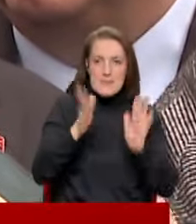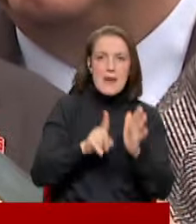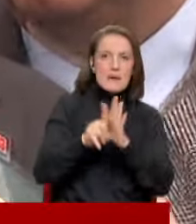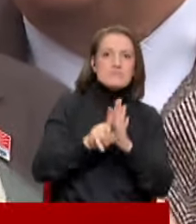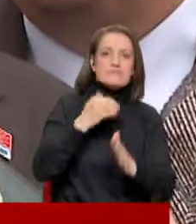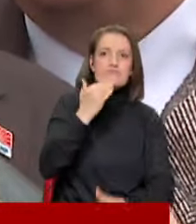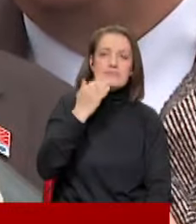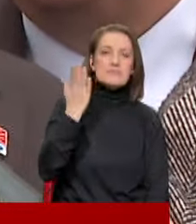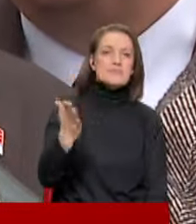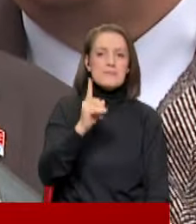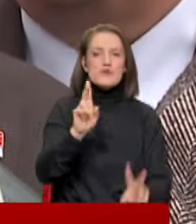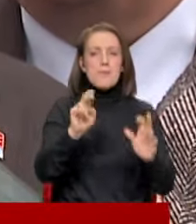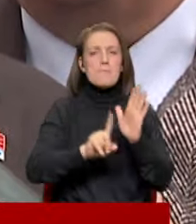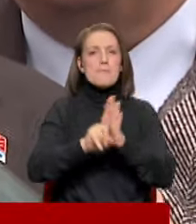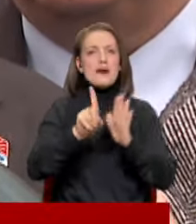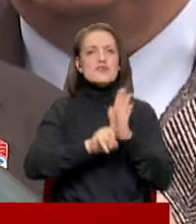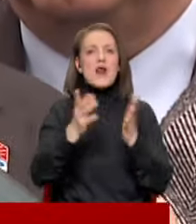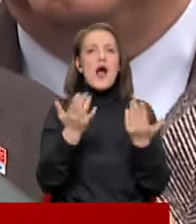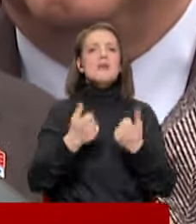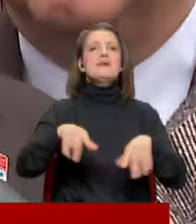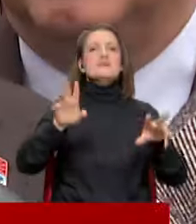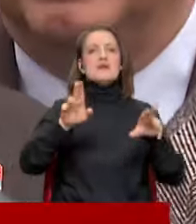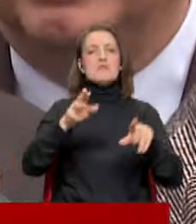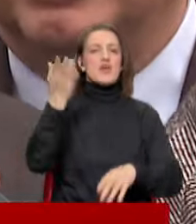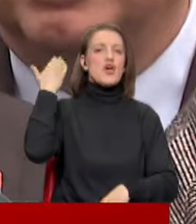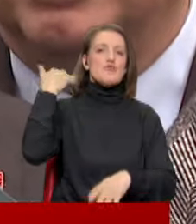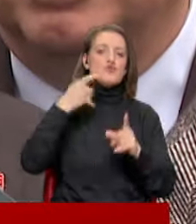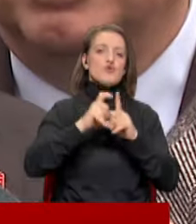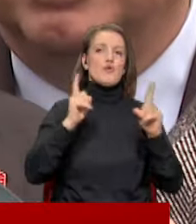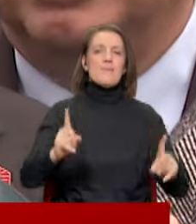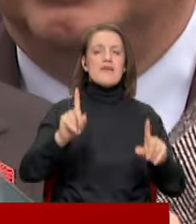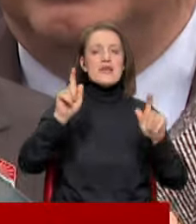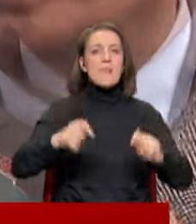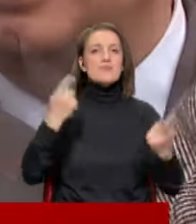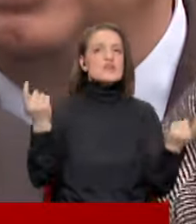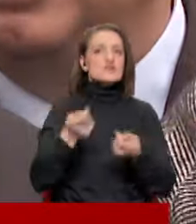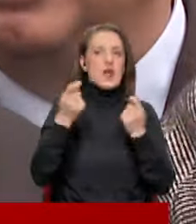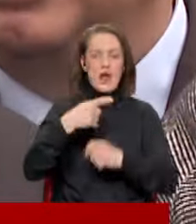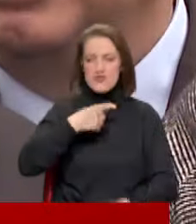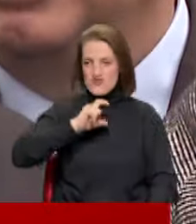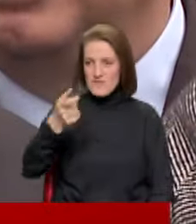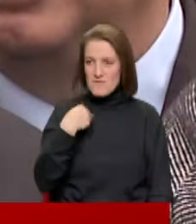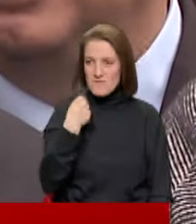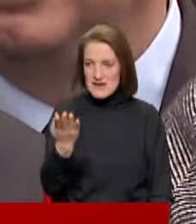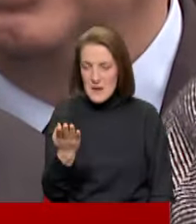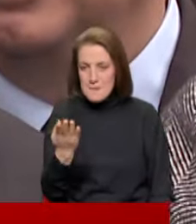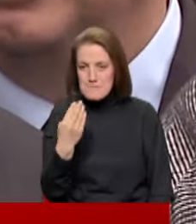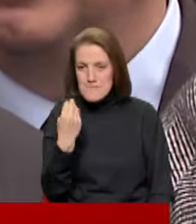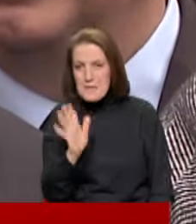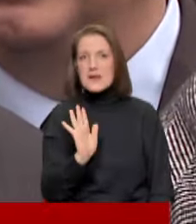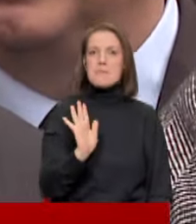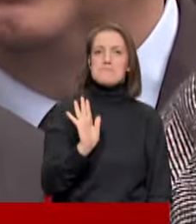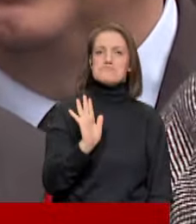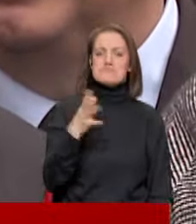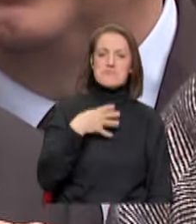elde edemiyor birçok konuda başarı elde edemediği gibi Geçmiş dönemde yaptığı icraatler de cevap versem bir türlü vermesem bir